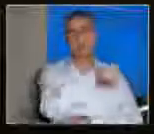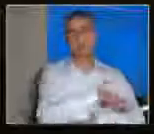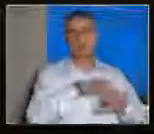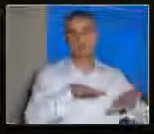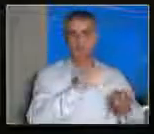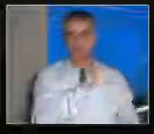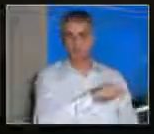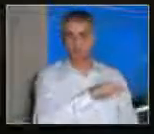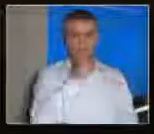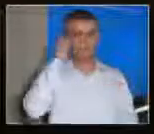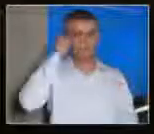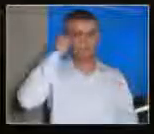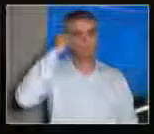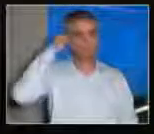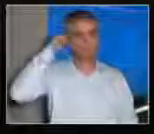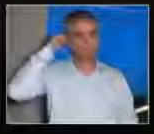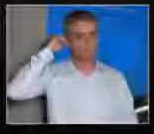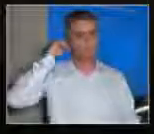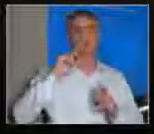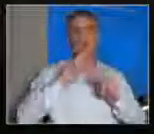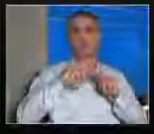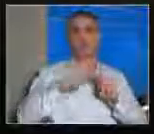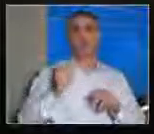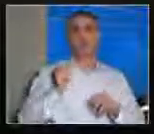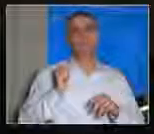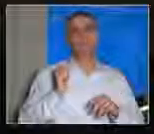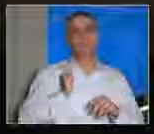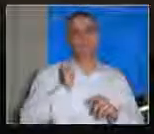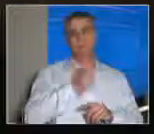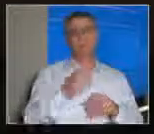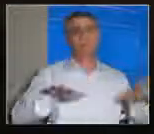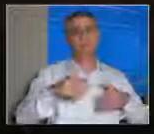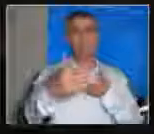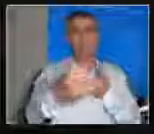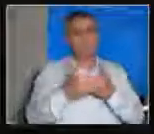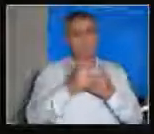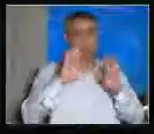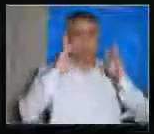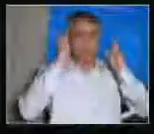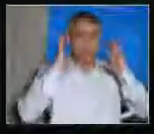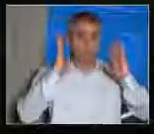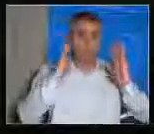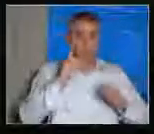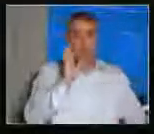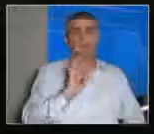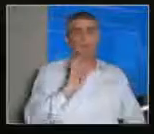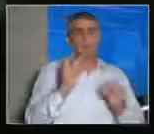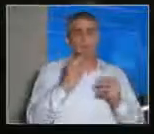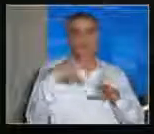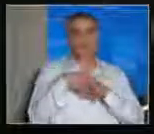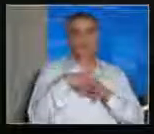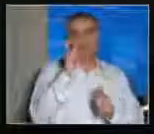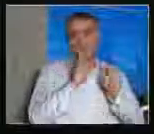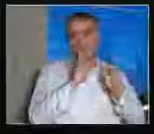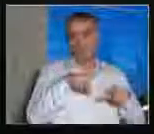בים. כתוצאה מזה ישראל הגיבה בצמצום מרחב הדייק, לא צעד משמעותי במיוחד, אבל עדיין משהו שמפריע